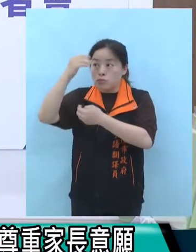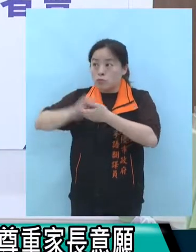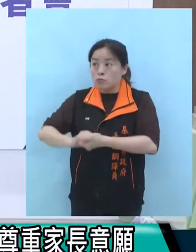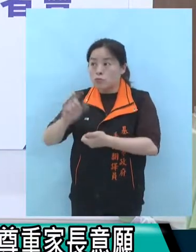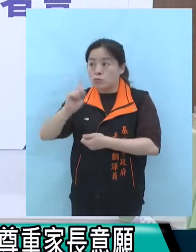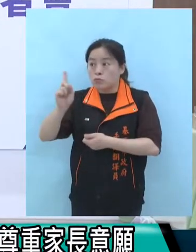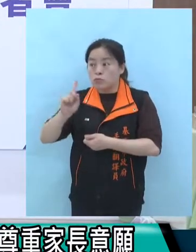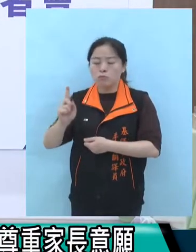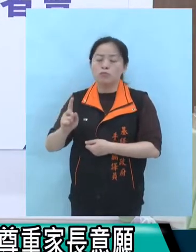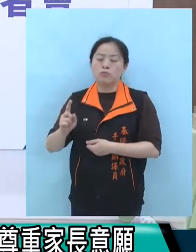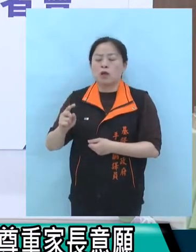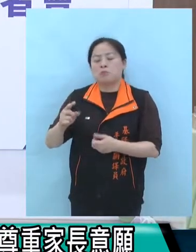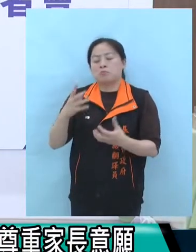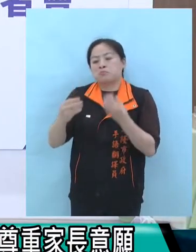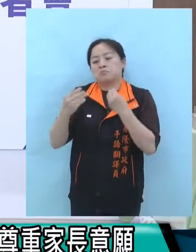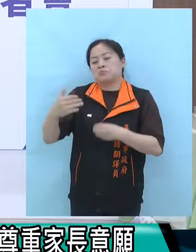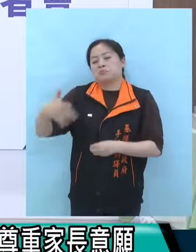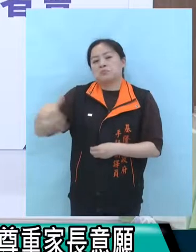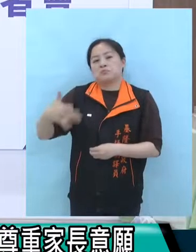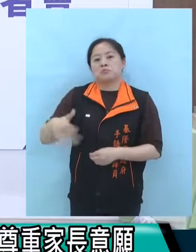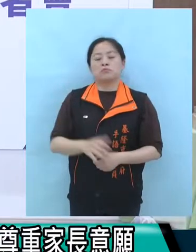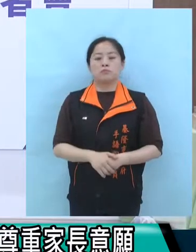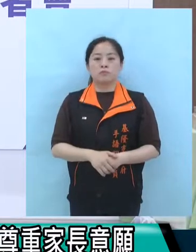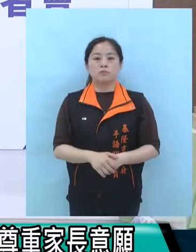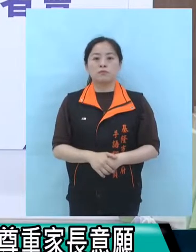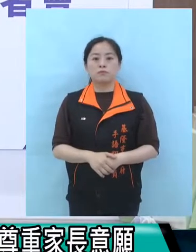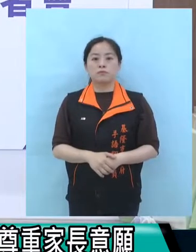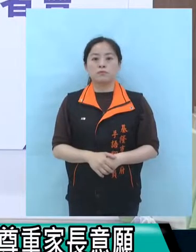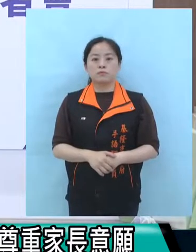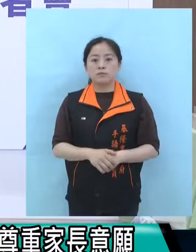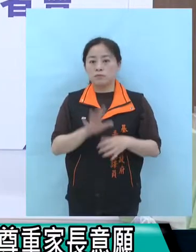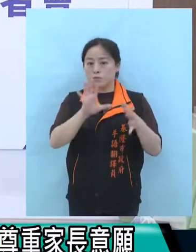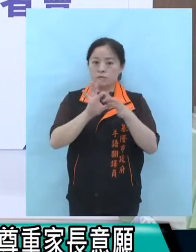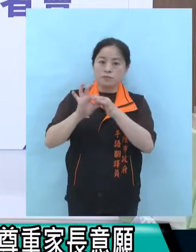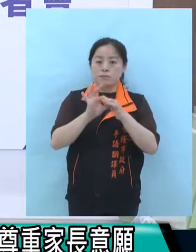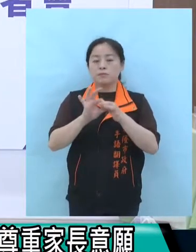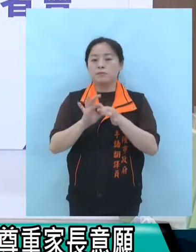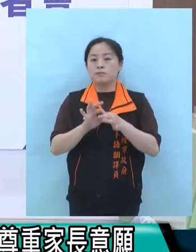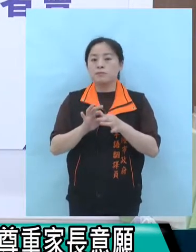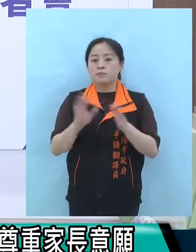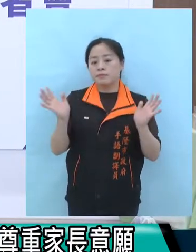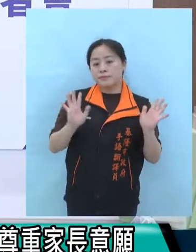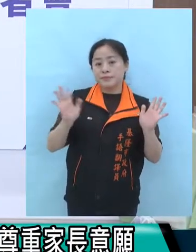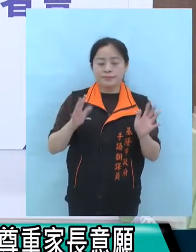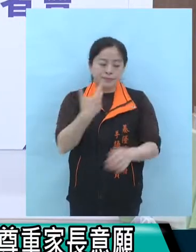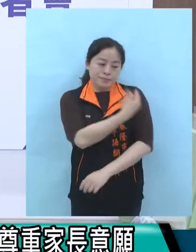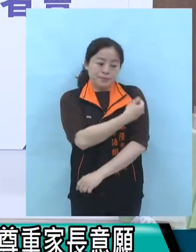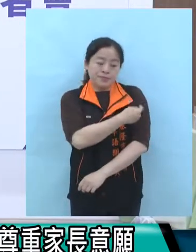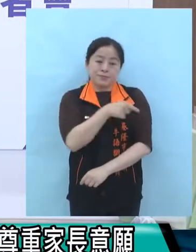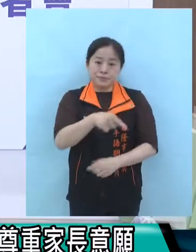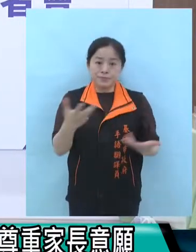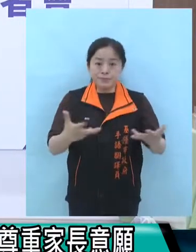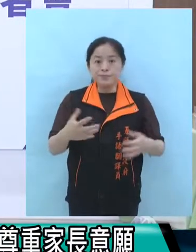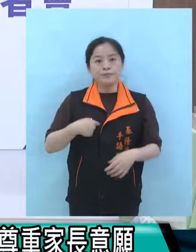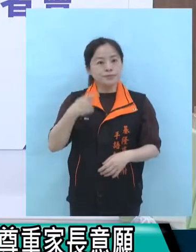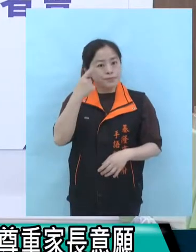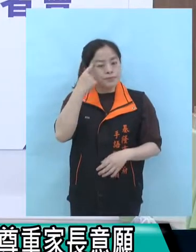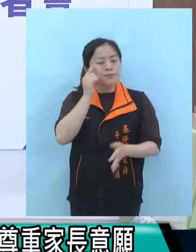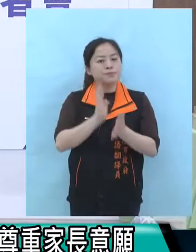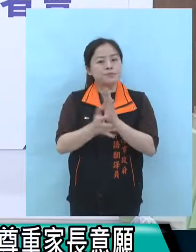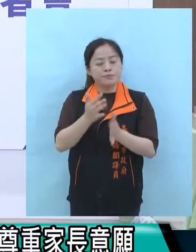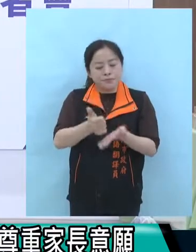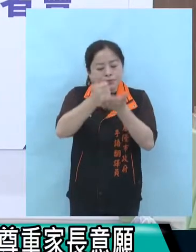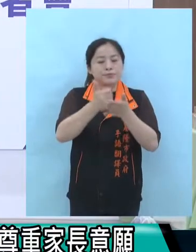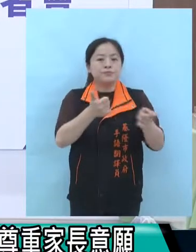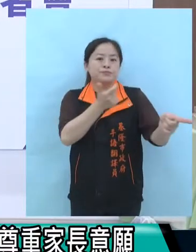候要来。所以有关于这个小朋友施打疫苗的部分，这个还是尊重